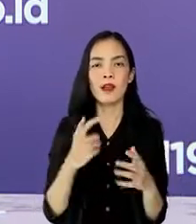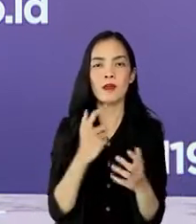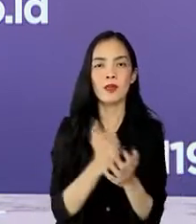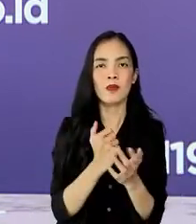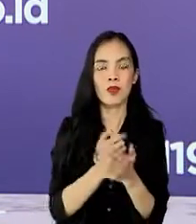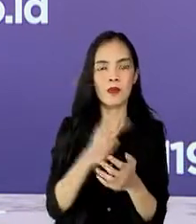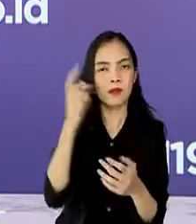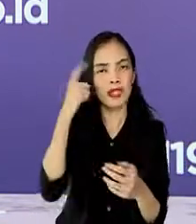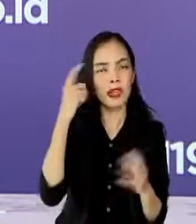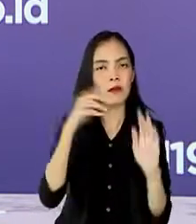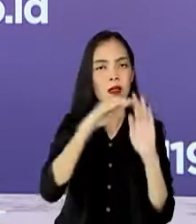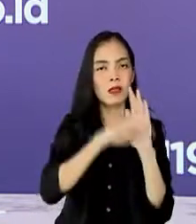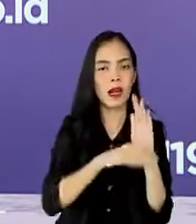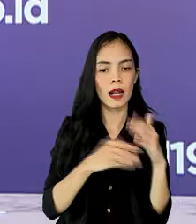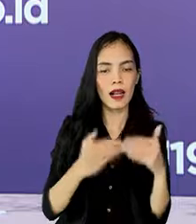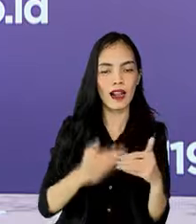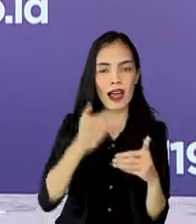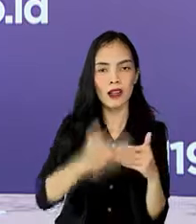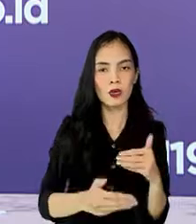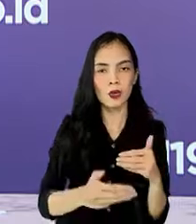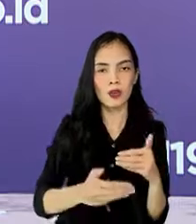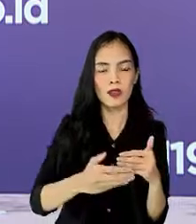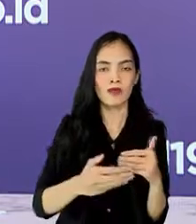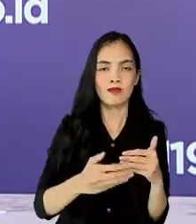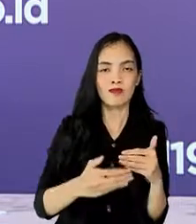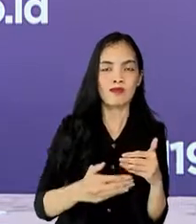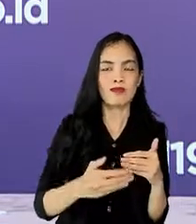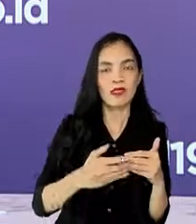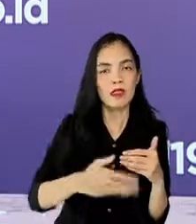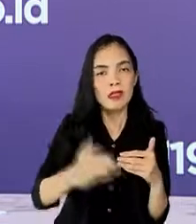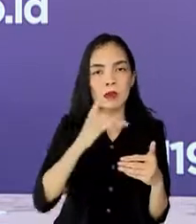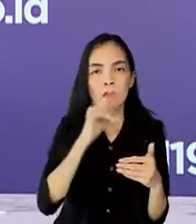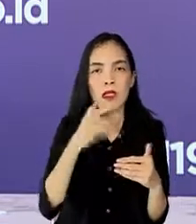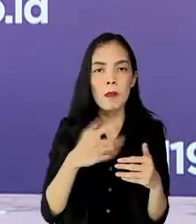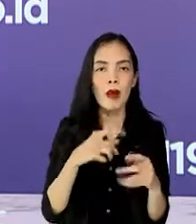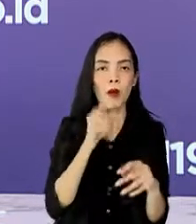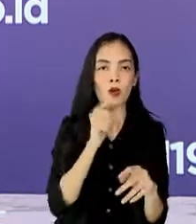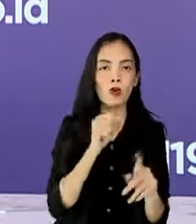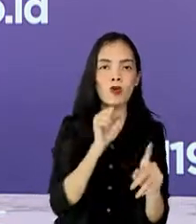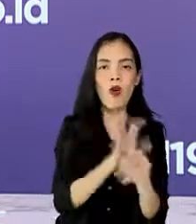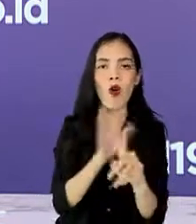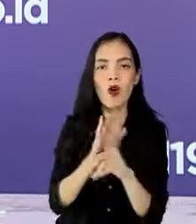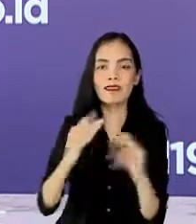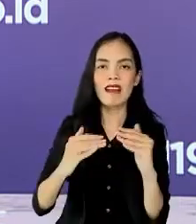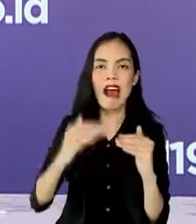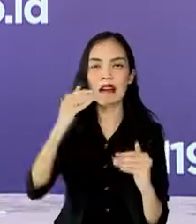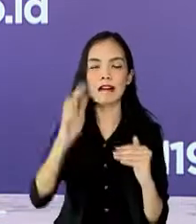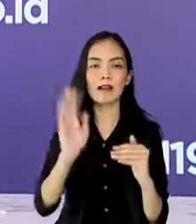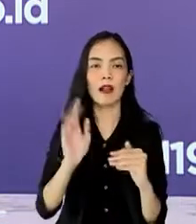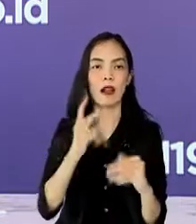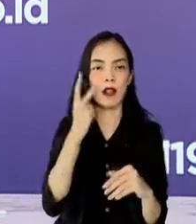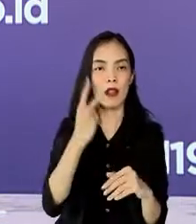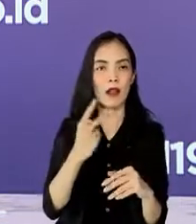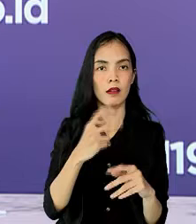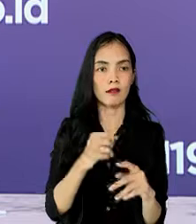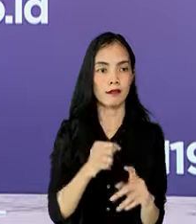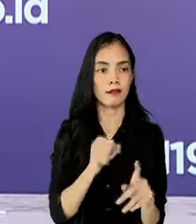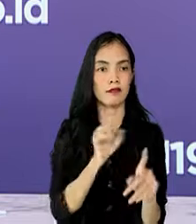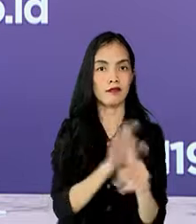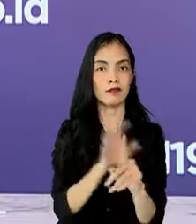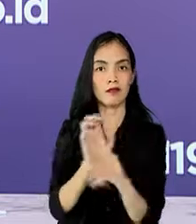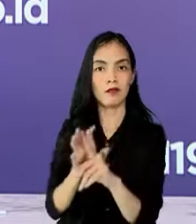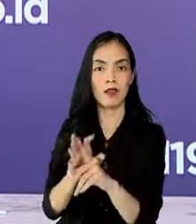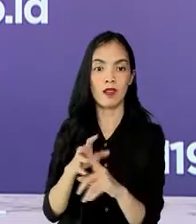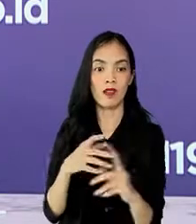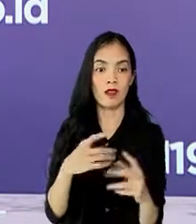diimplementasikan agar kasus tidak kembali meningkat Hai setelah melihat pada perkembangan kasus